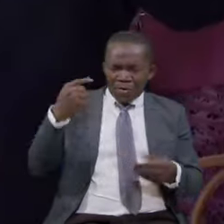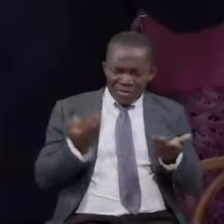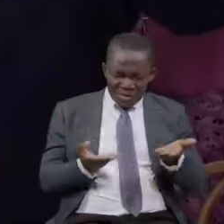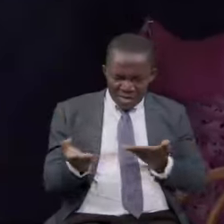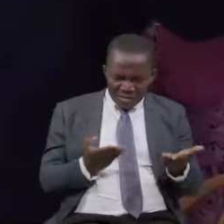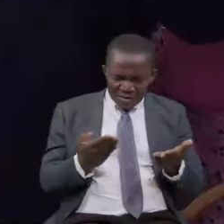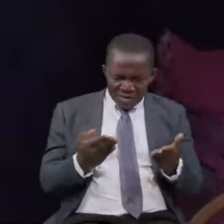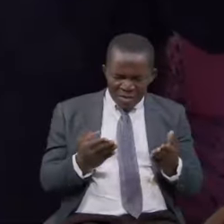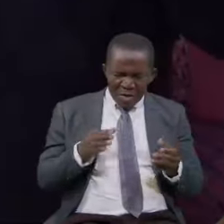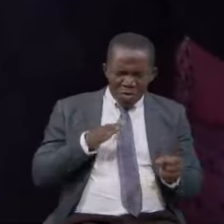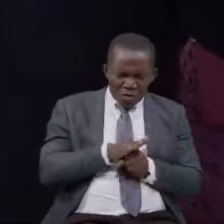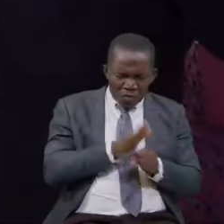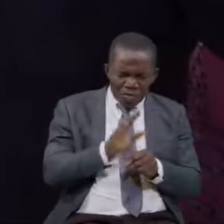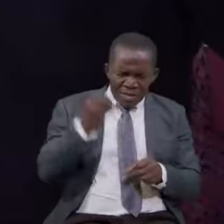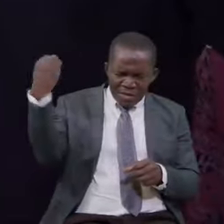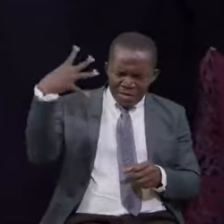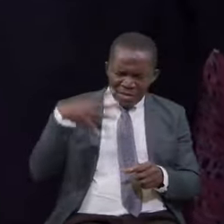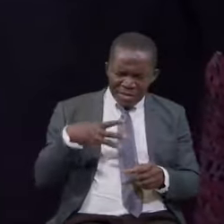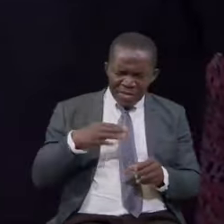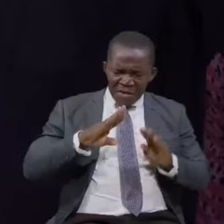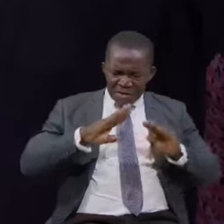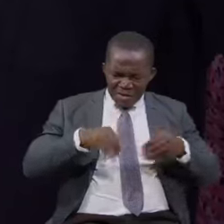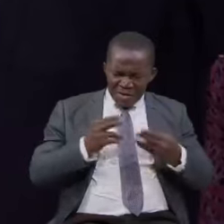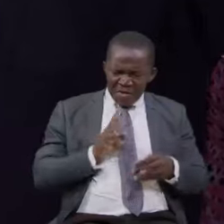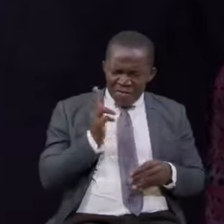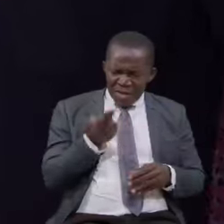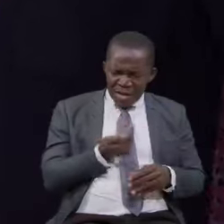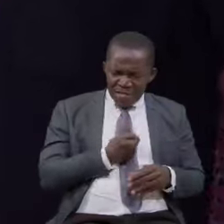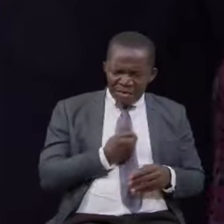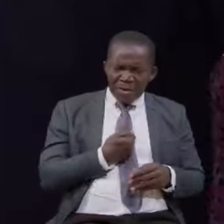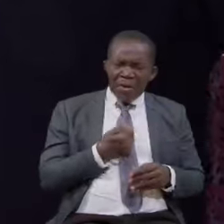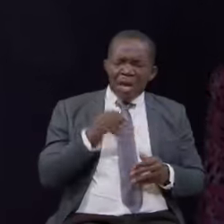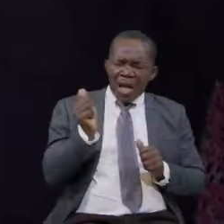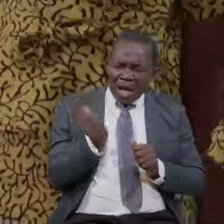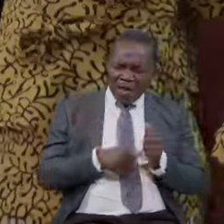grâce suffisante accorde à chacun au nom de